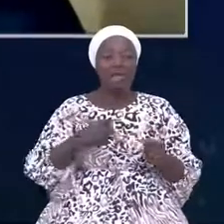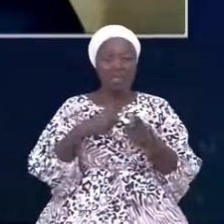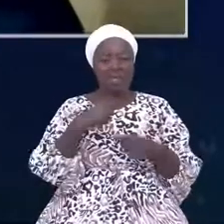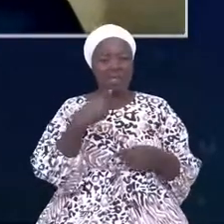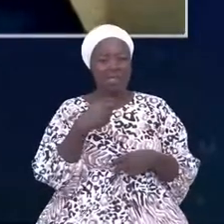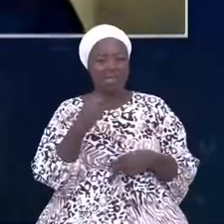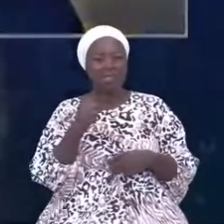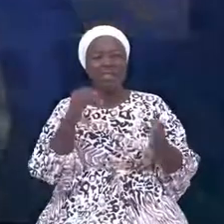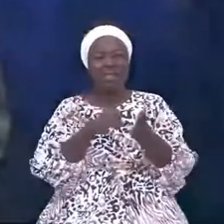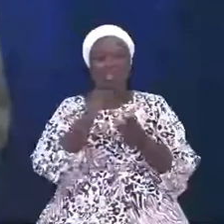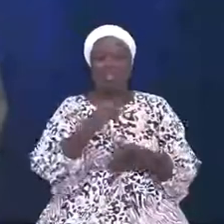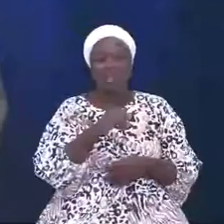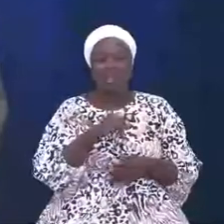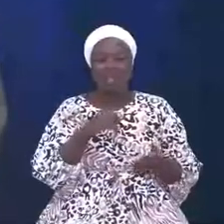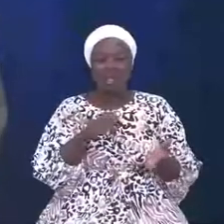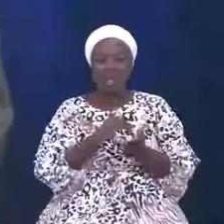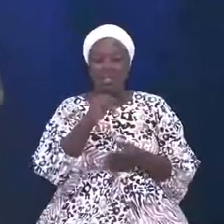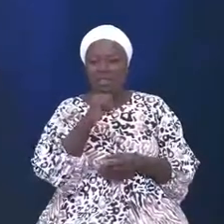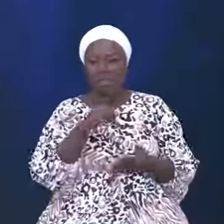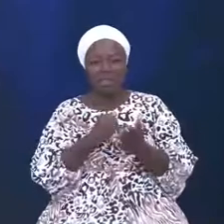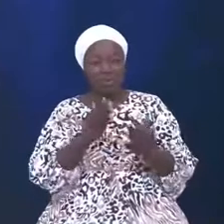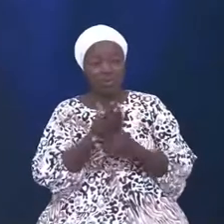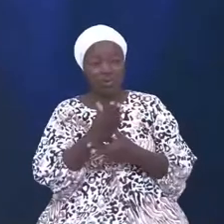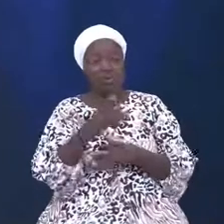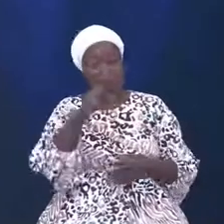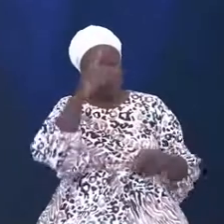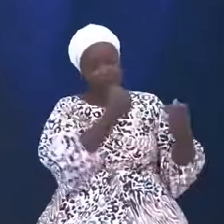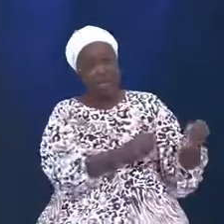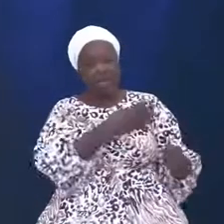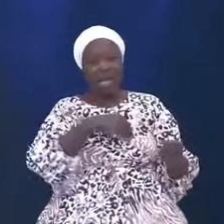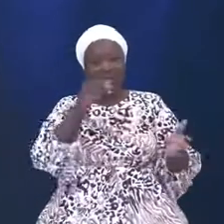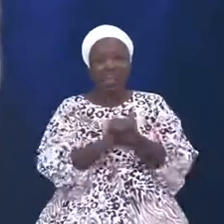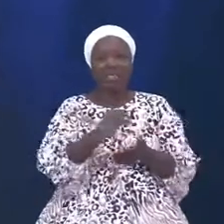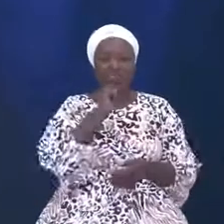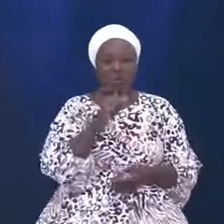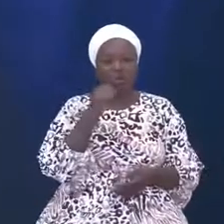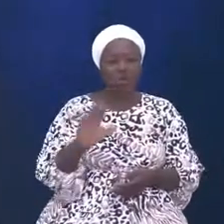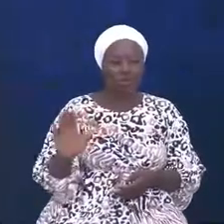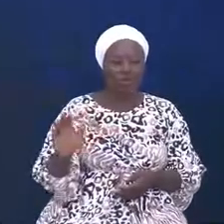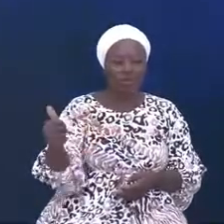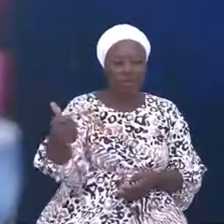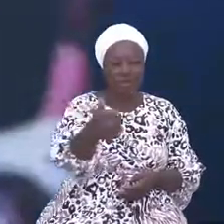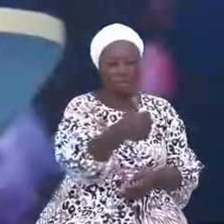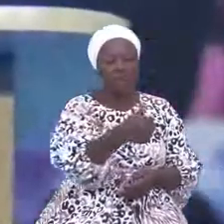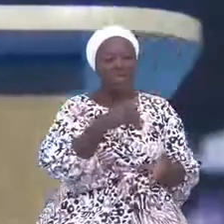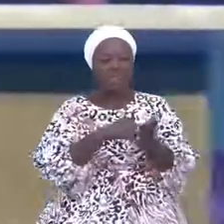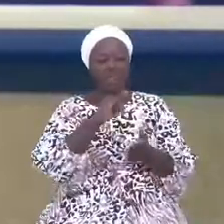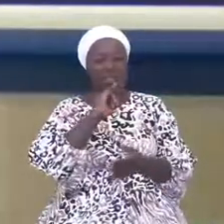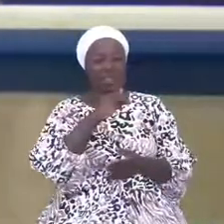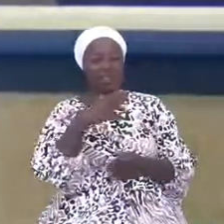pas la grâce que vous êtes sauvés. Et il dit, par le moyen de la foi. Et cela ne vient pas de